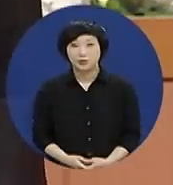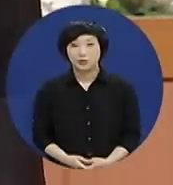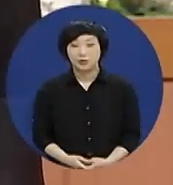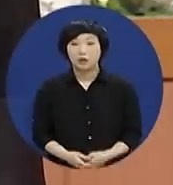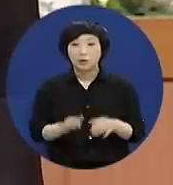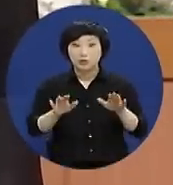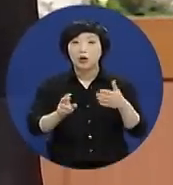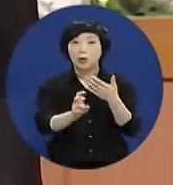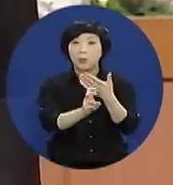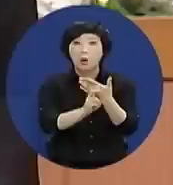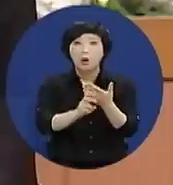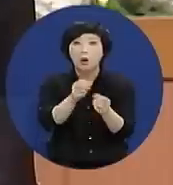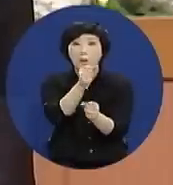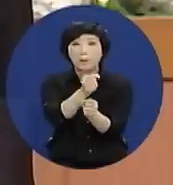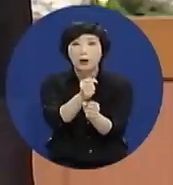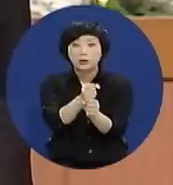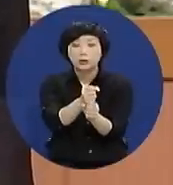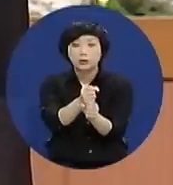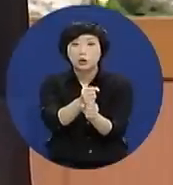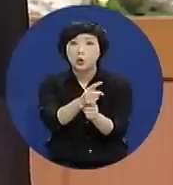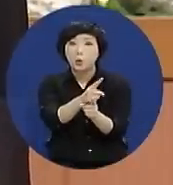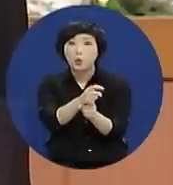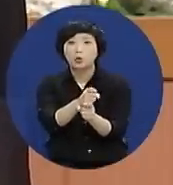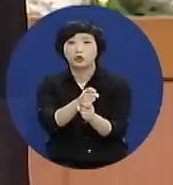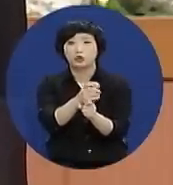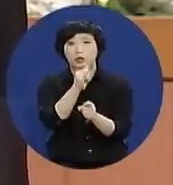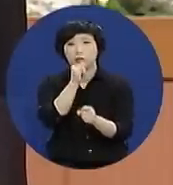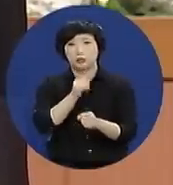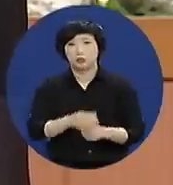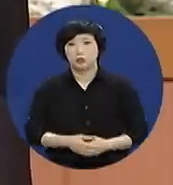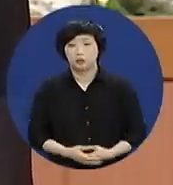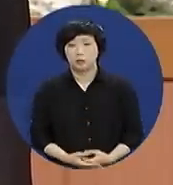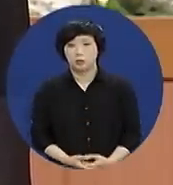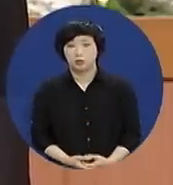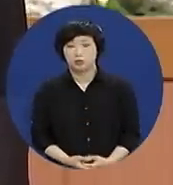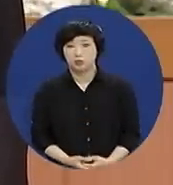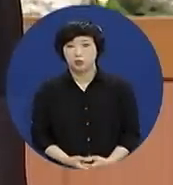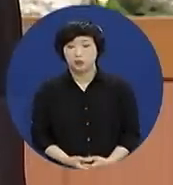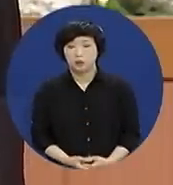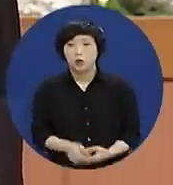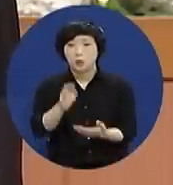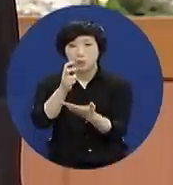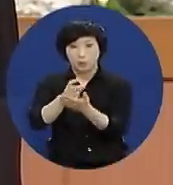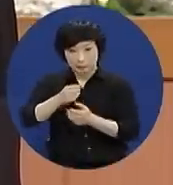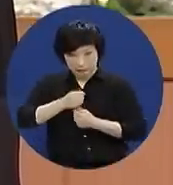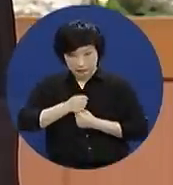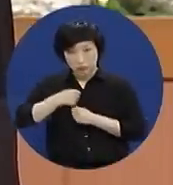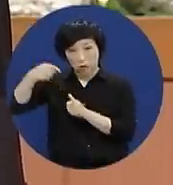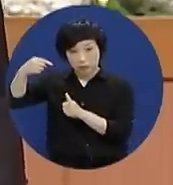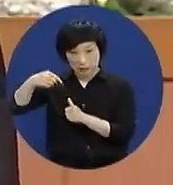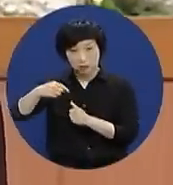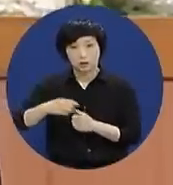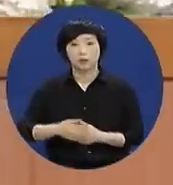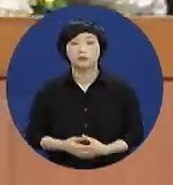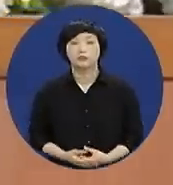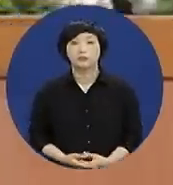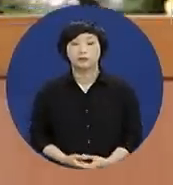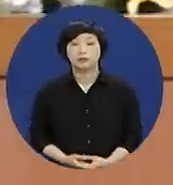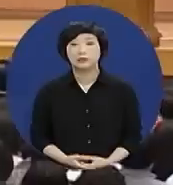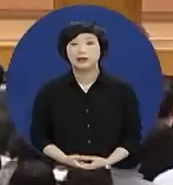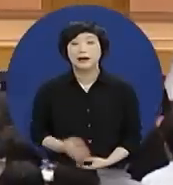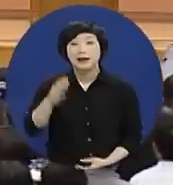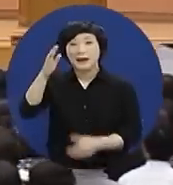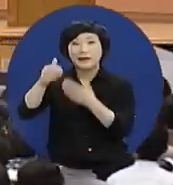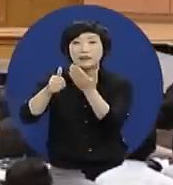が法則を守らないようにさせる敵がいるので法則を守り